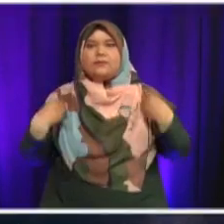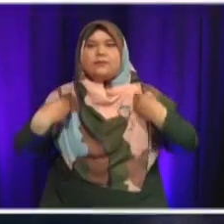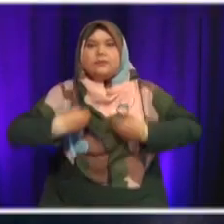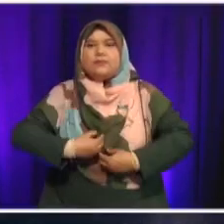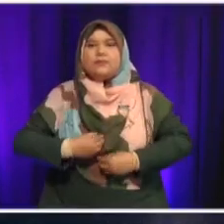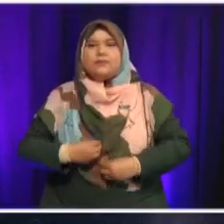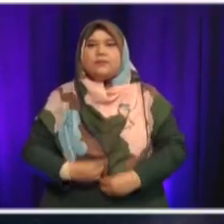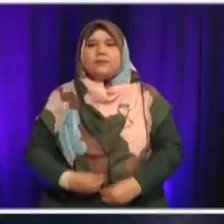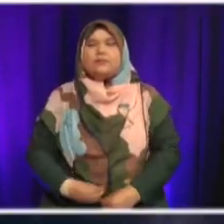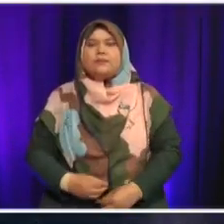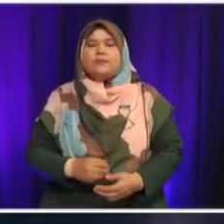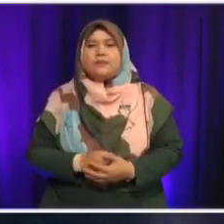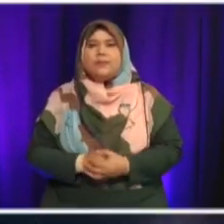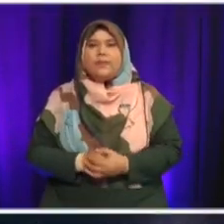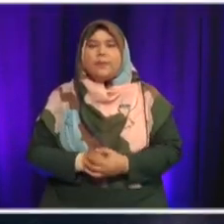ataupun